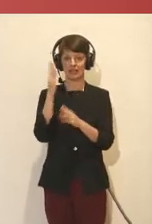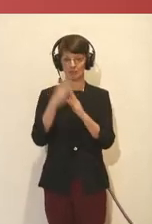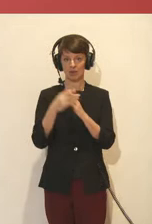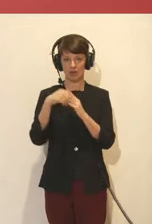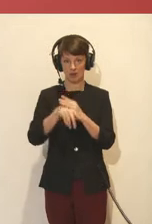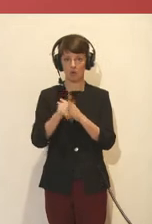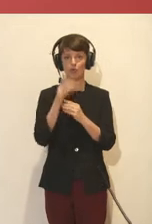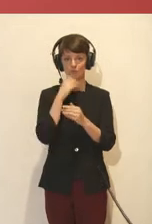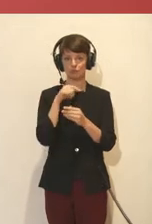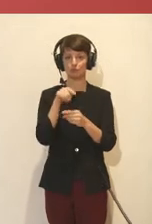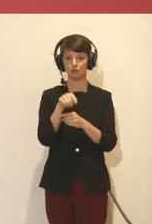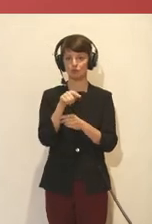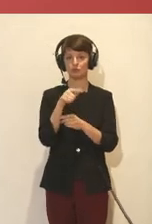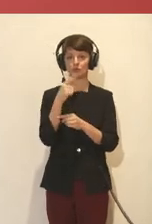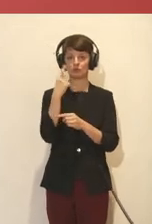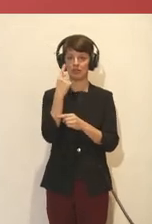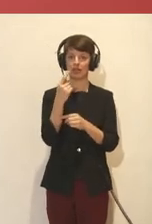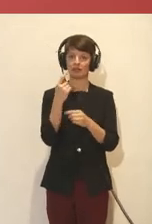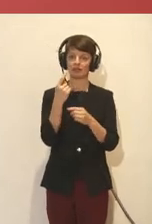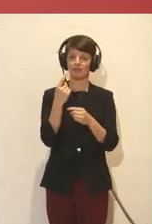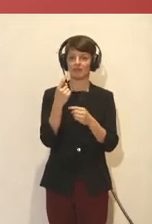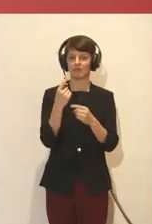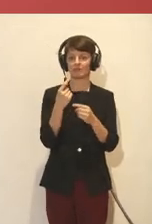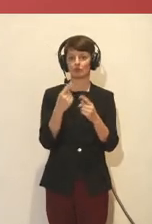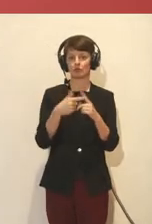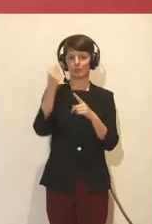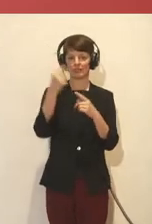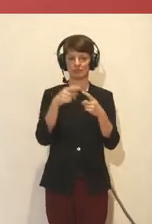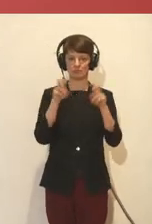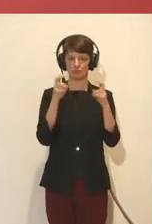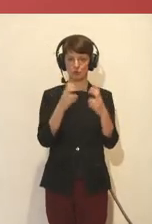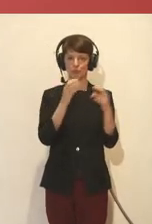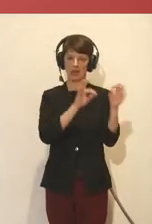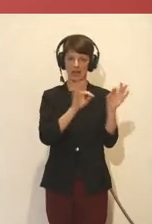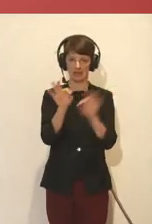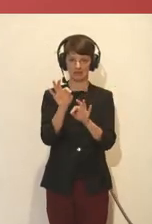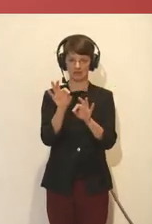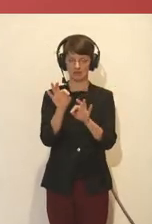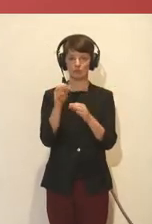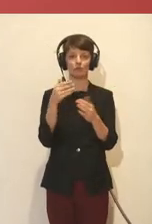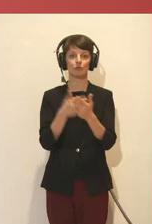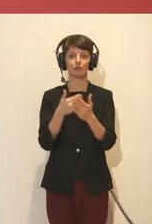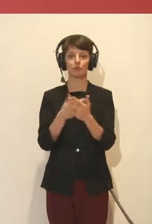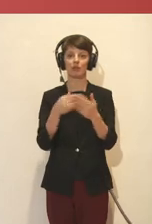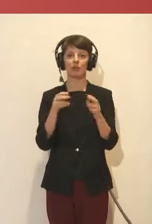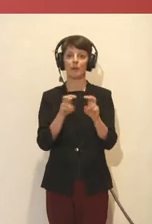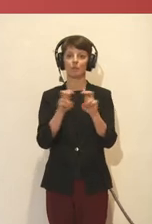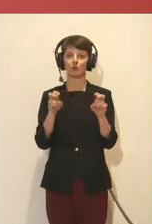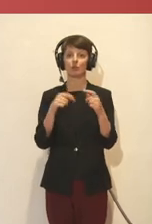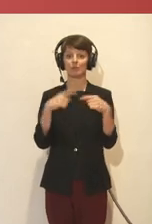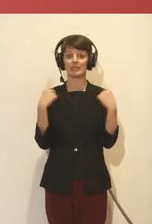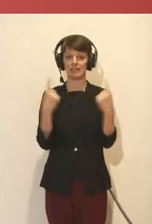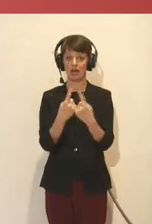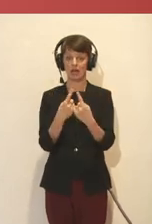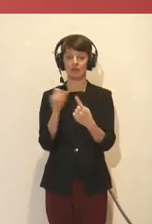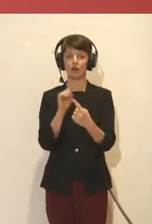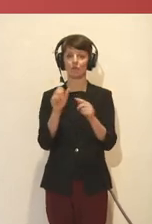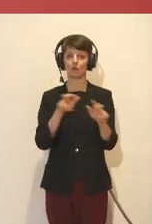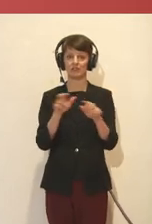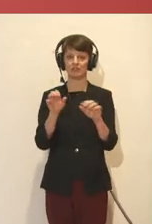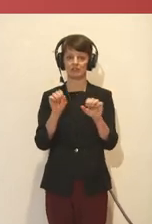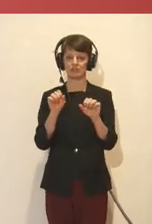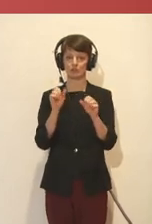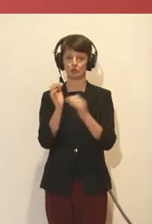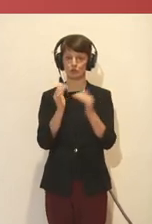wieder ein eines der top podien leiten oder dort mit dabei sein das ist zum beispiel das podium im saal warum unser wirtschaftssystem